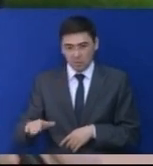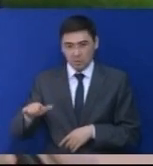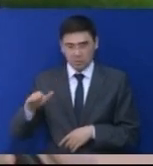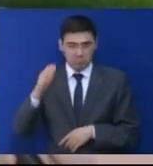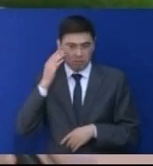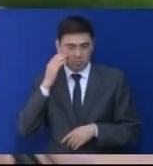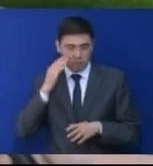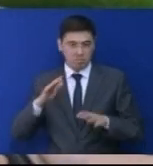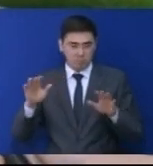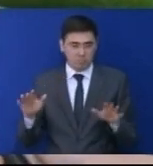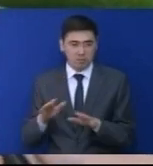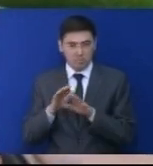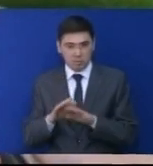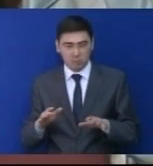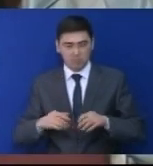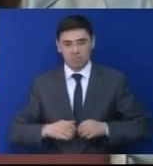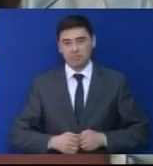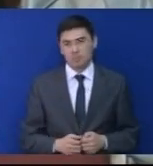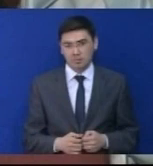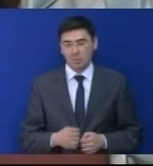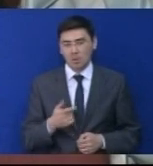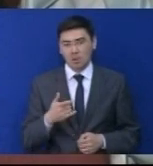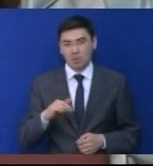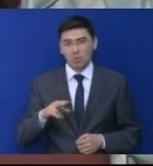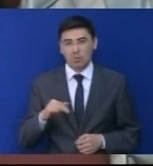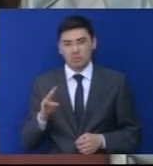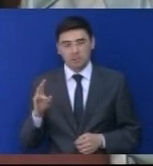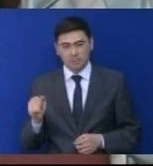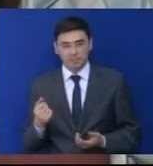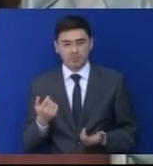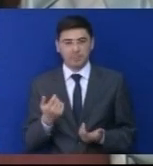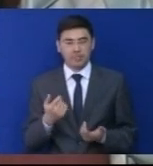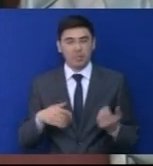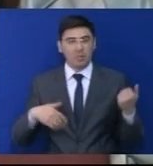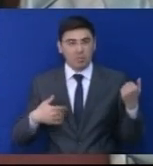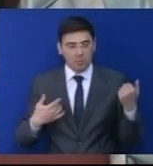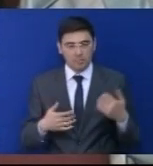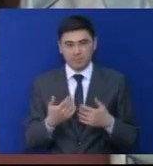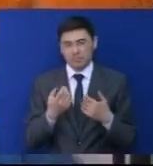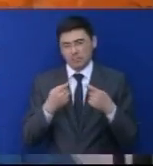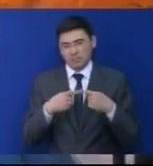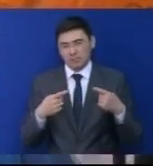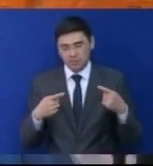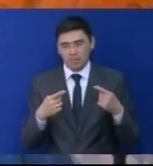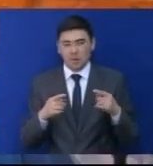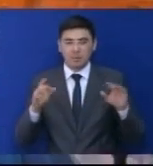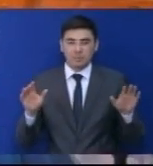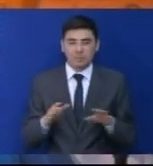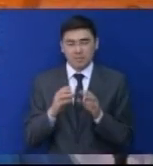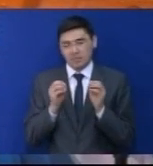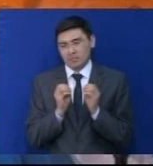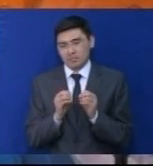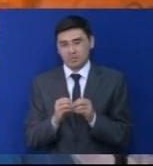жолында келе жатыр. Біз енді өнер семьясымыз. Гүлдана эстрада мен дәстүрлі домбырамен ән айтуды бірге алып жүрген өнерпаз.